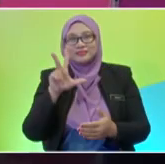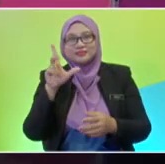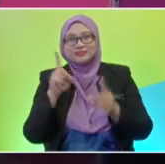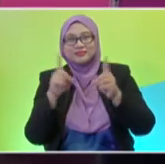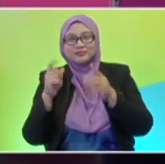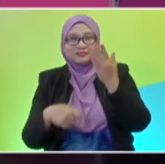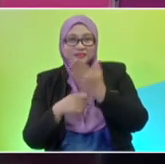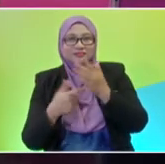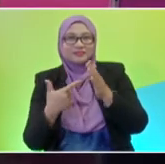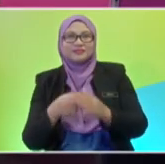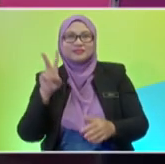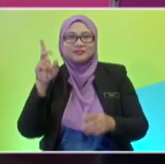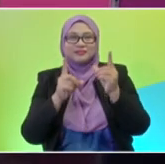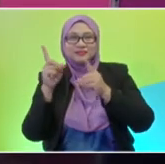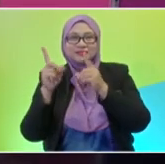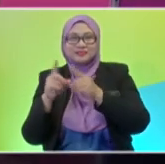ke semuanya